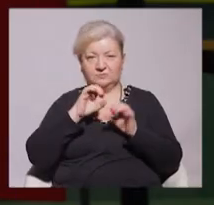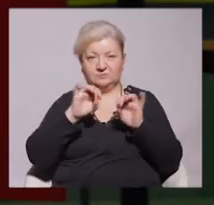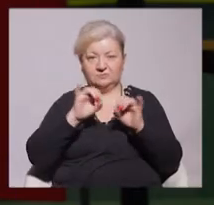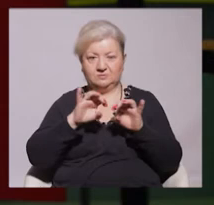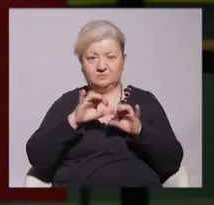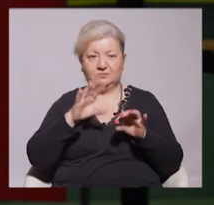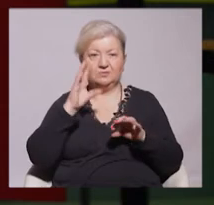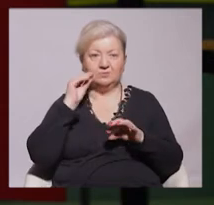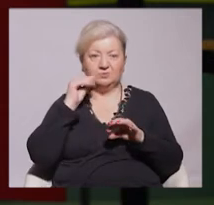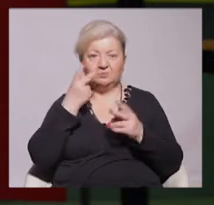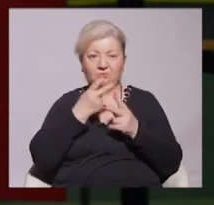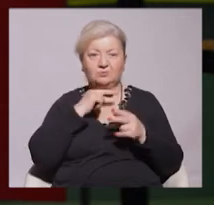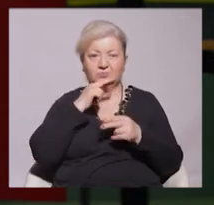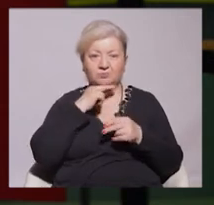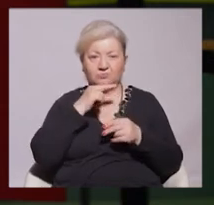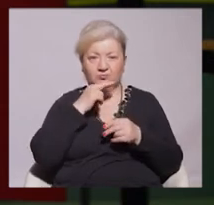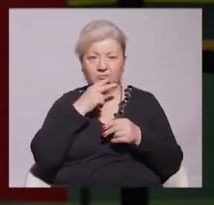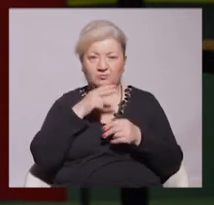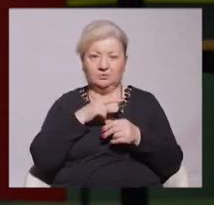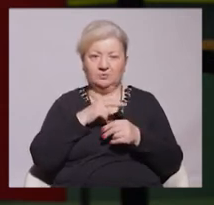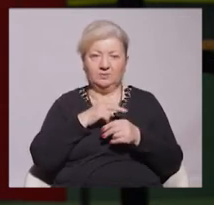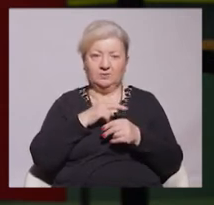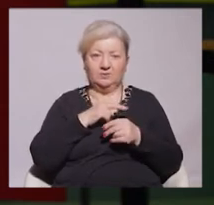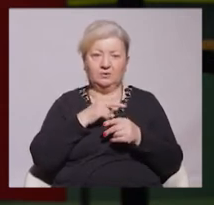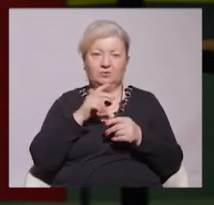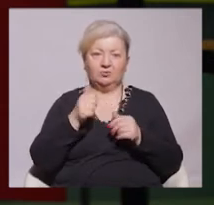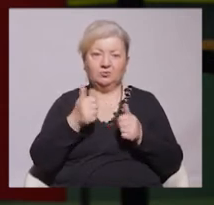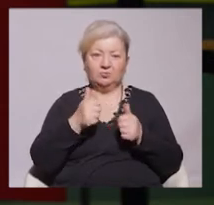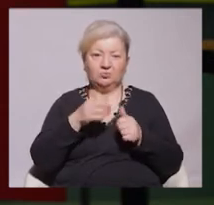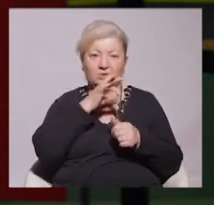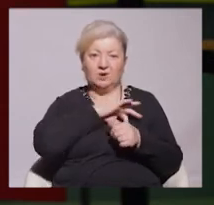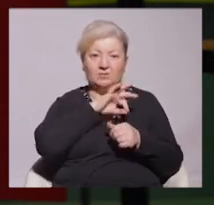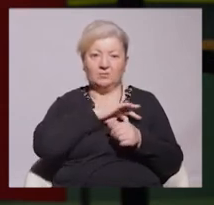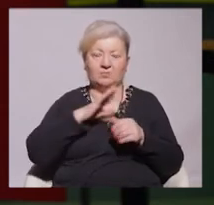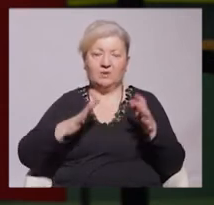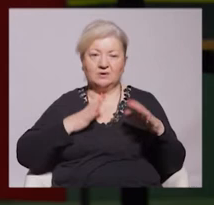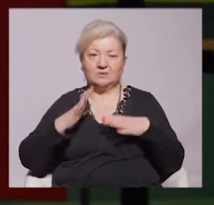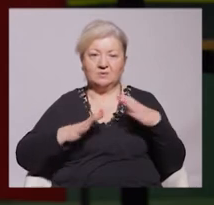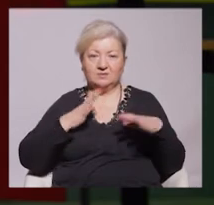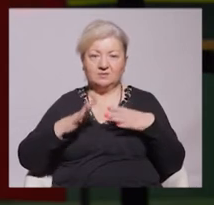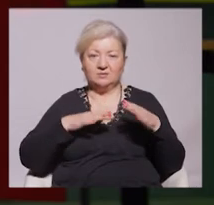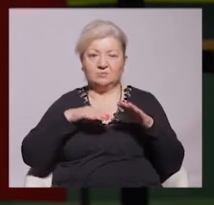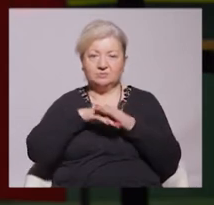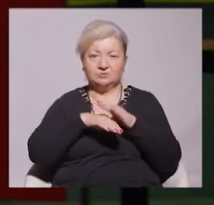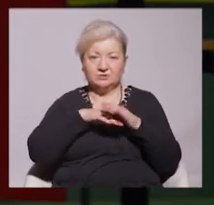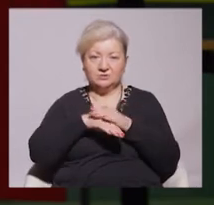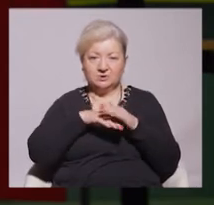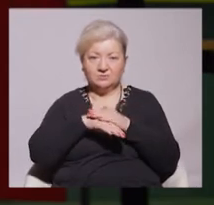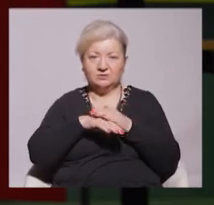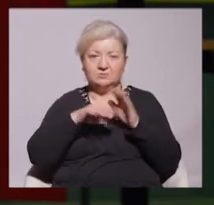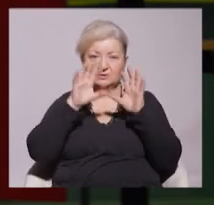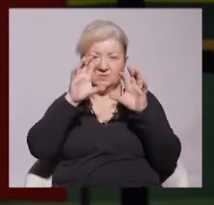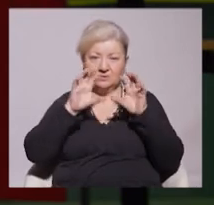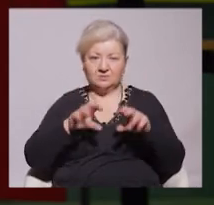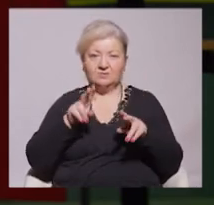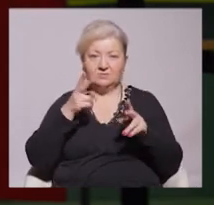ამოცანების ამოხსნისას ჩვენ ყურადღებას მივაქცევთ თუ როგორ გამოვიყენოთ ენერგიის შენახვის კანონი. ასევე განვიხილავთ, რა